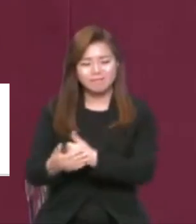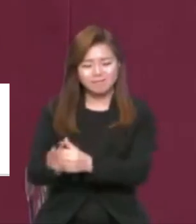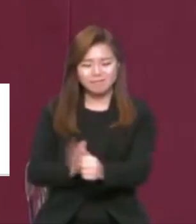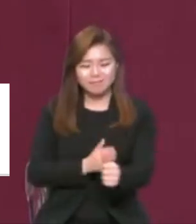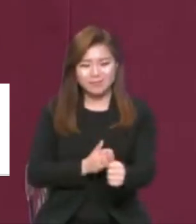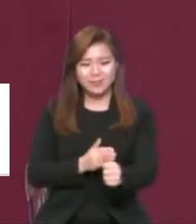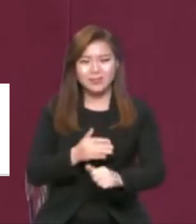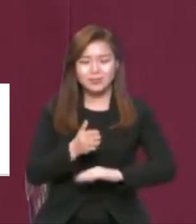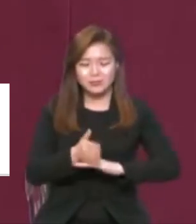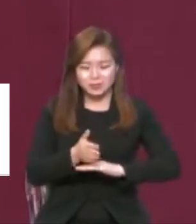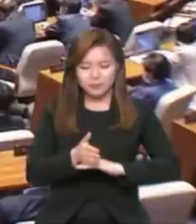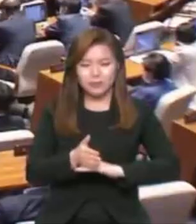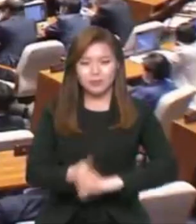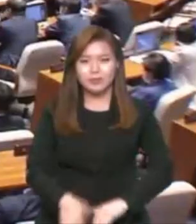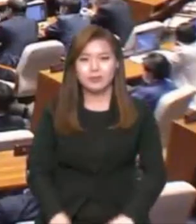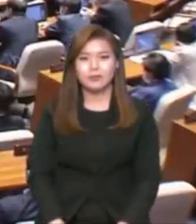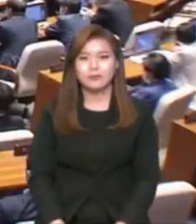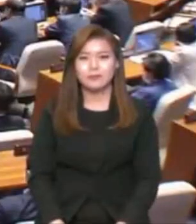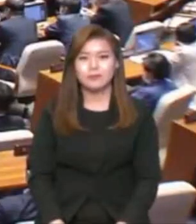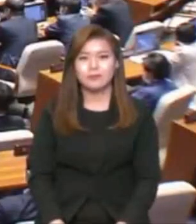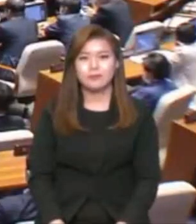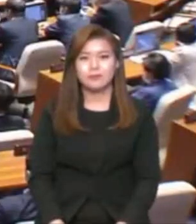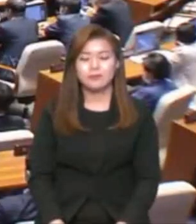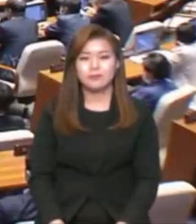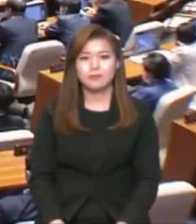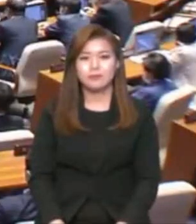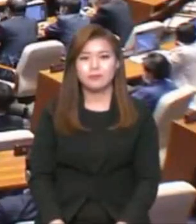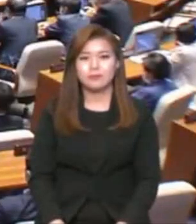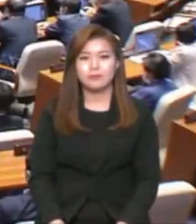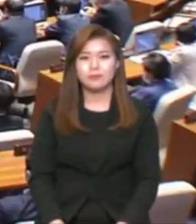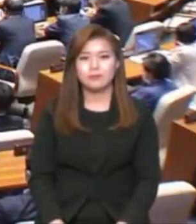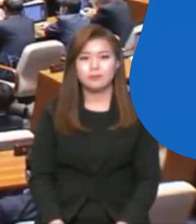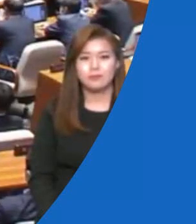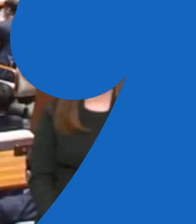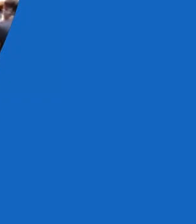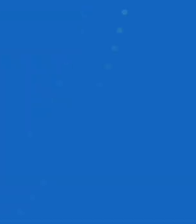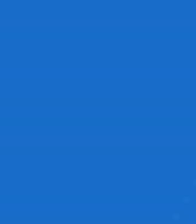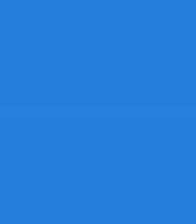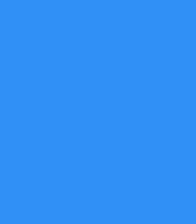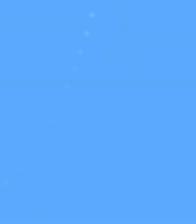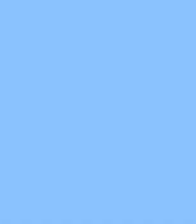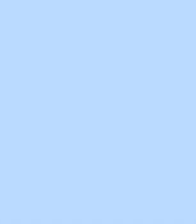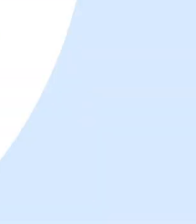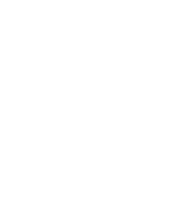부탁드리겠습니다. 감사합니다.